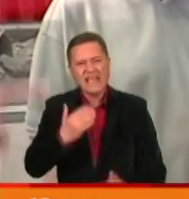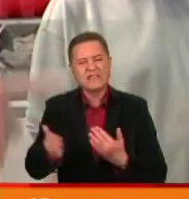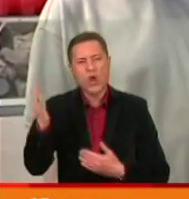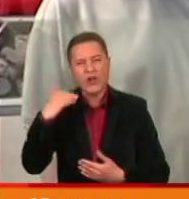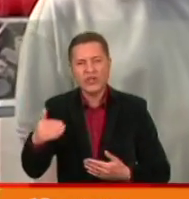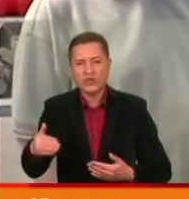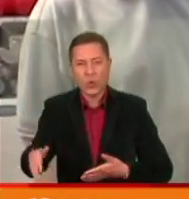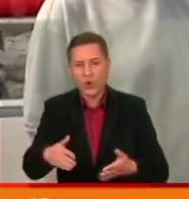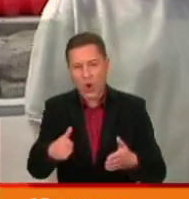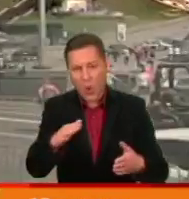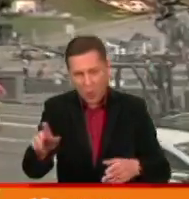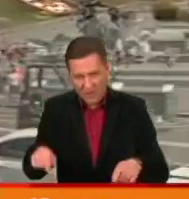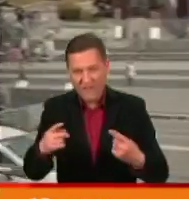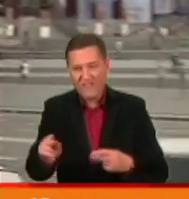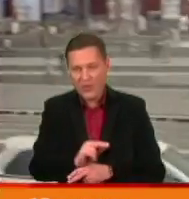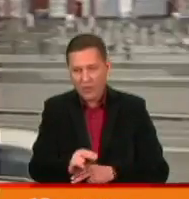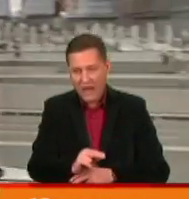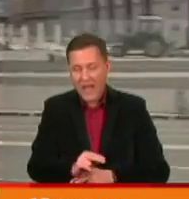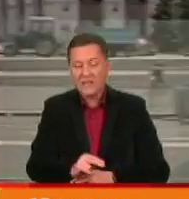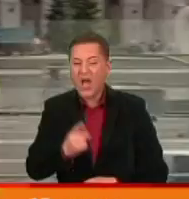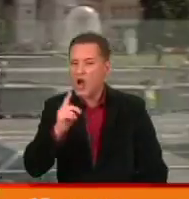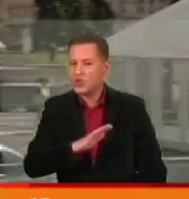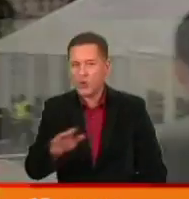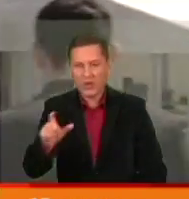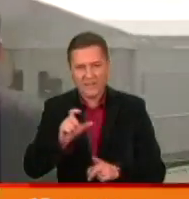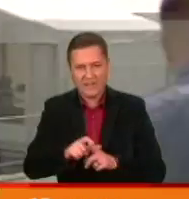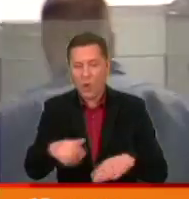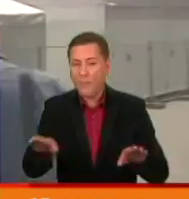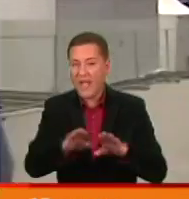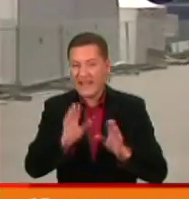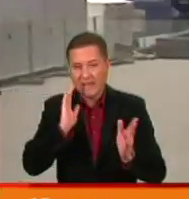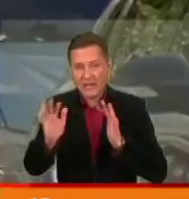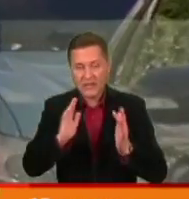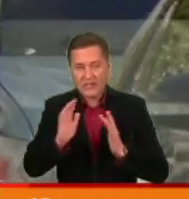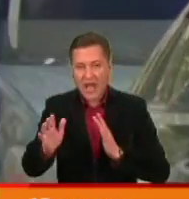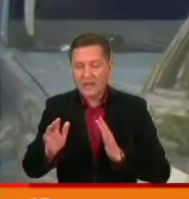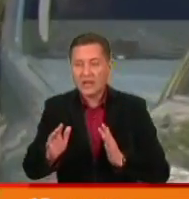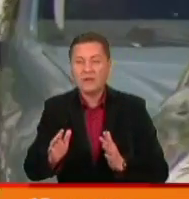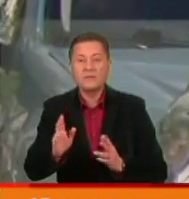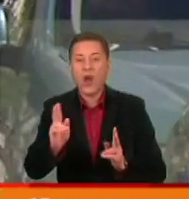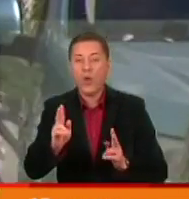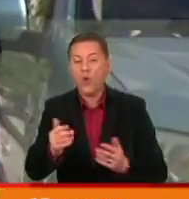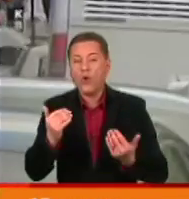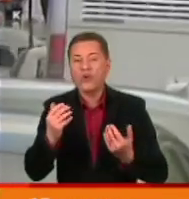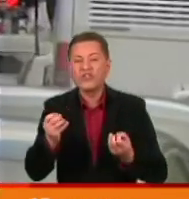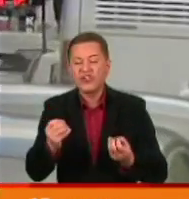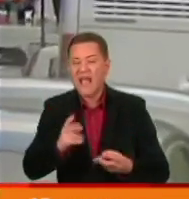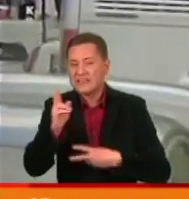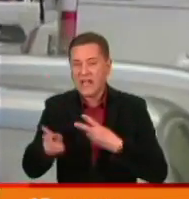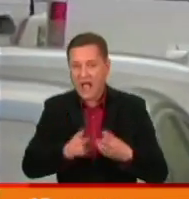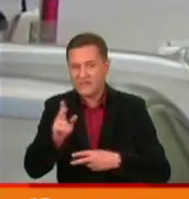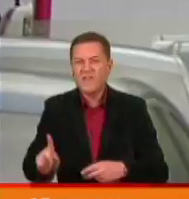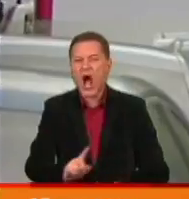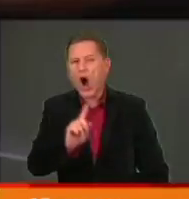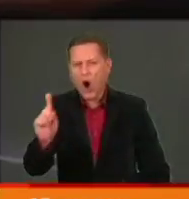історичну дорогу відновлюють? Да. Утім, жодного слова про перекритий Хрещатик. Водіям натякаю, на кого ще скаржитися на години